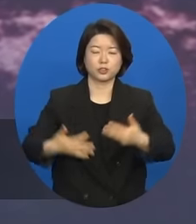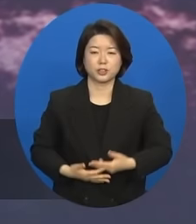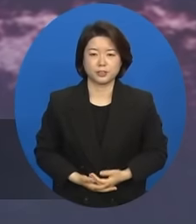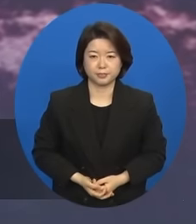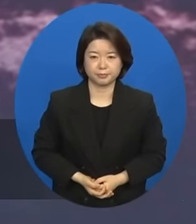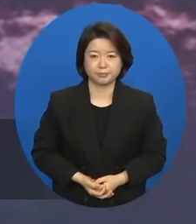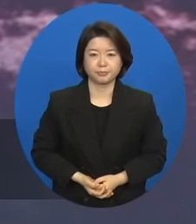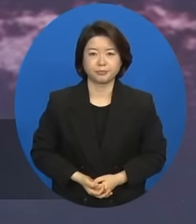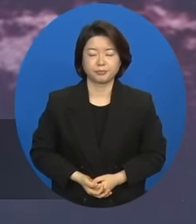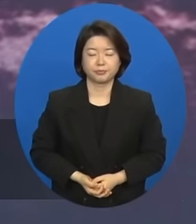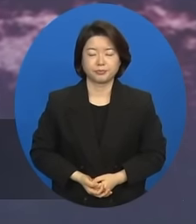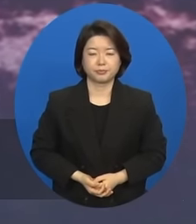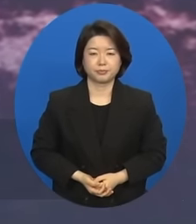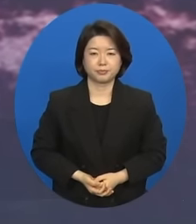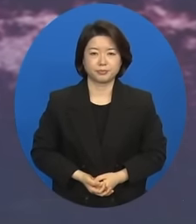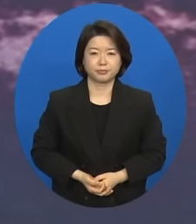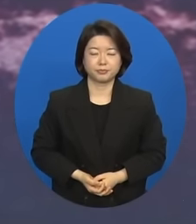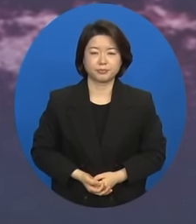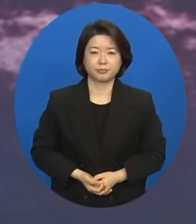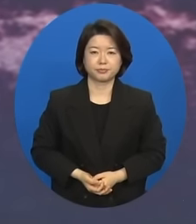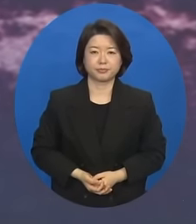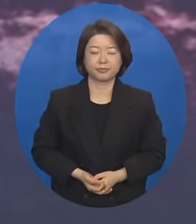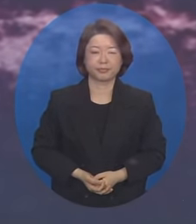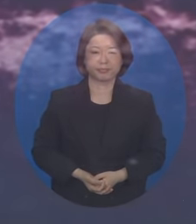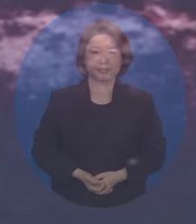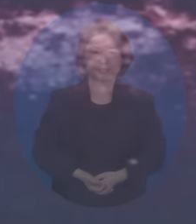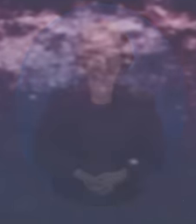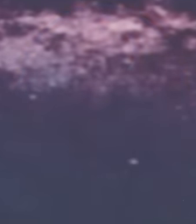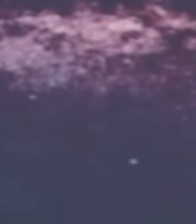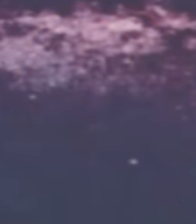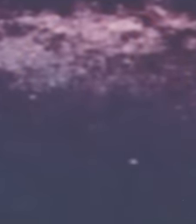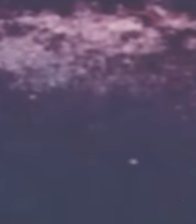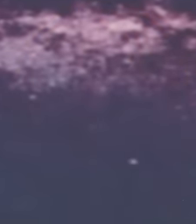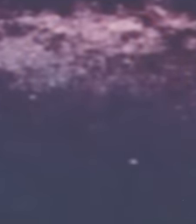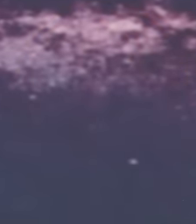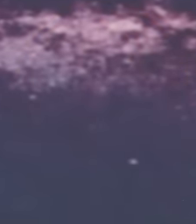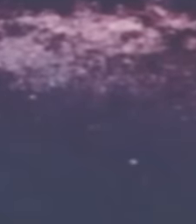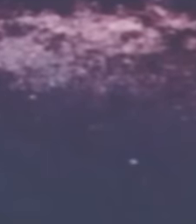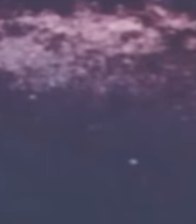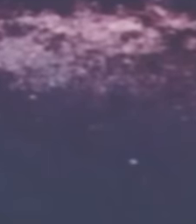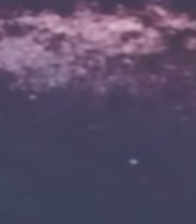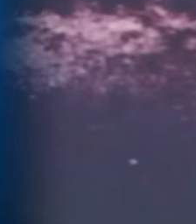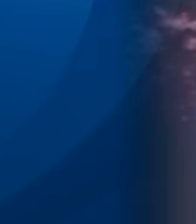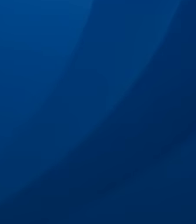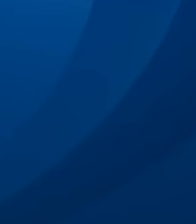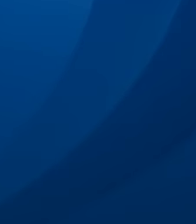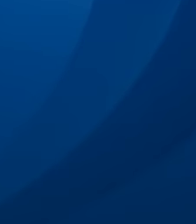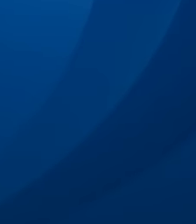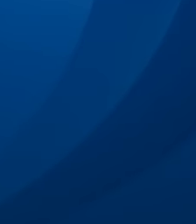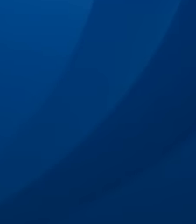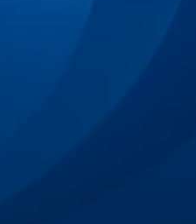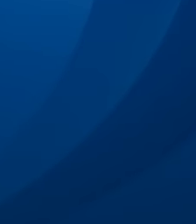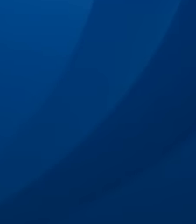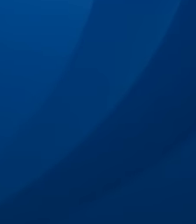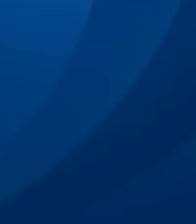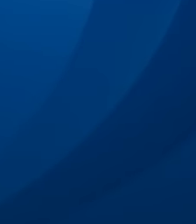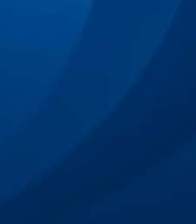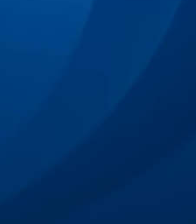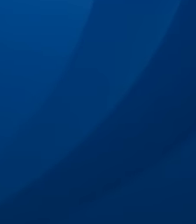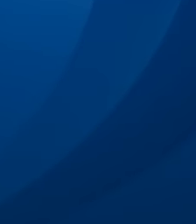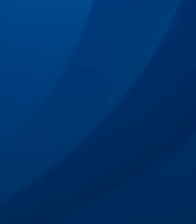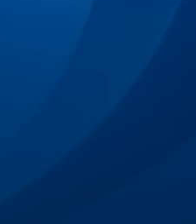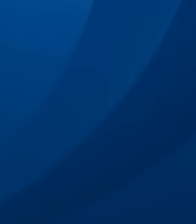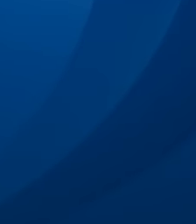10절에서 19절의 말씀을 읽도록 하겠습니다 창세기 28장 10절에서